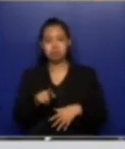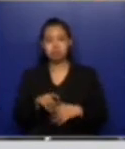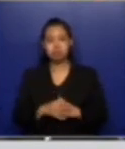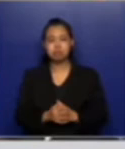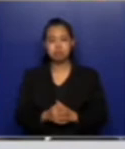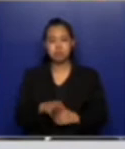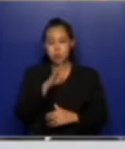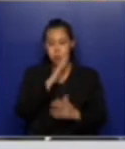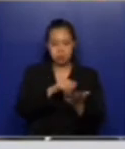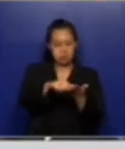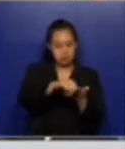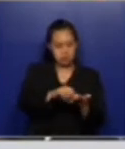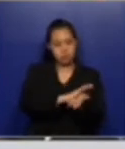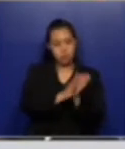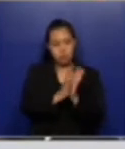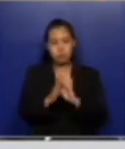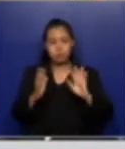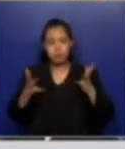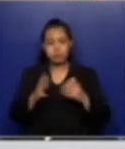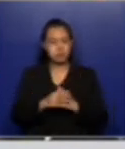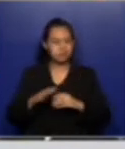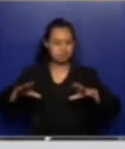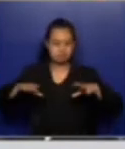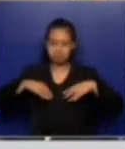าท่านไม่ไปปรับใหม่ไม่มีทางรับหรอครับ